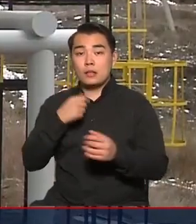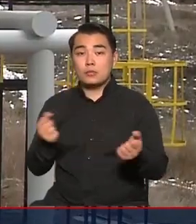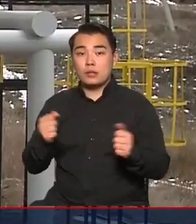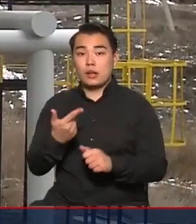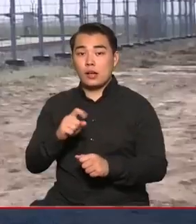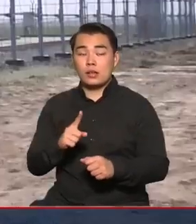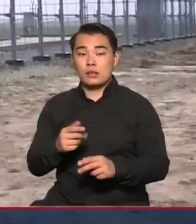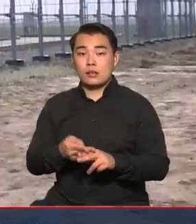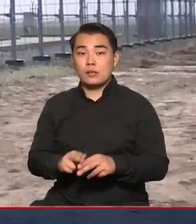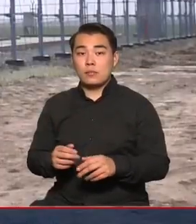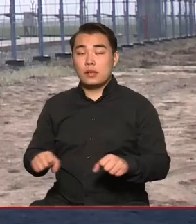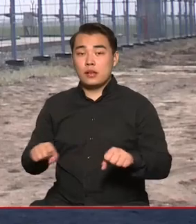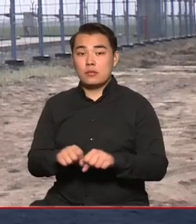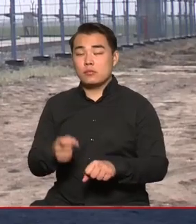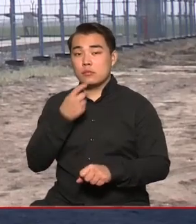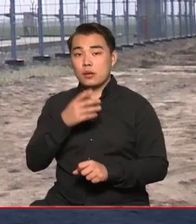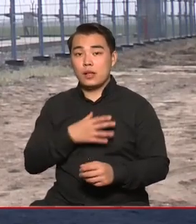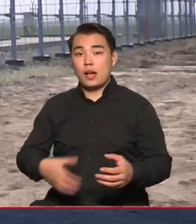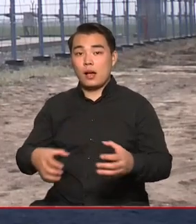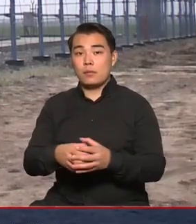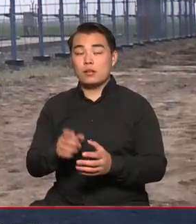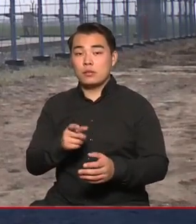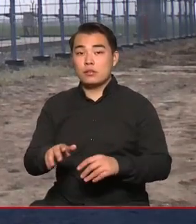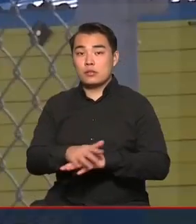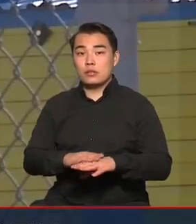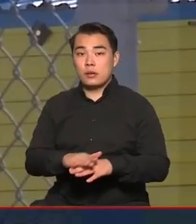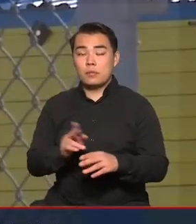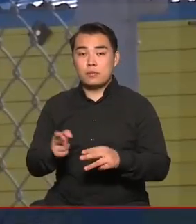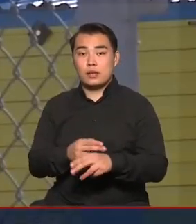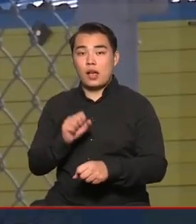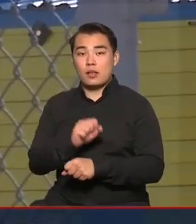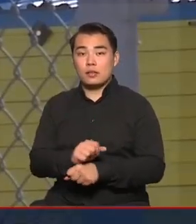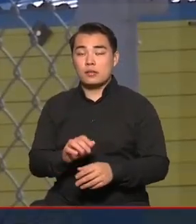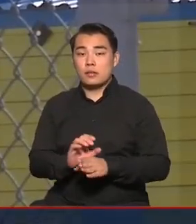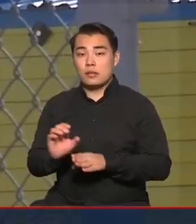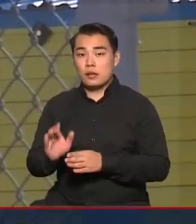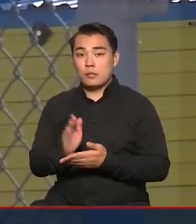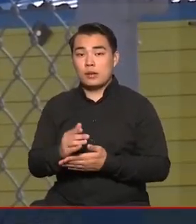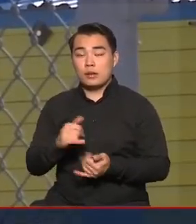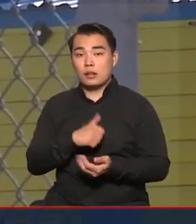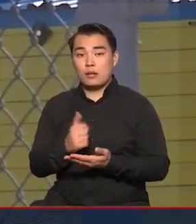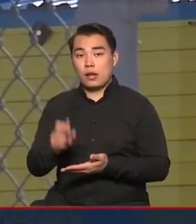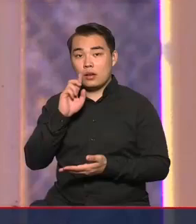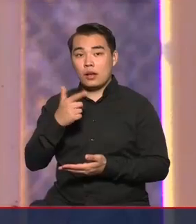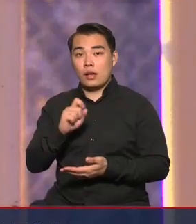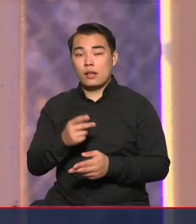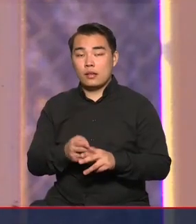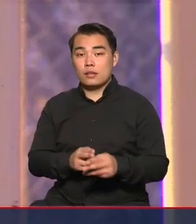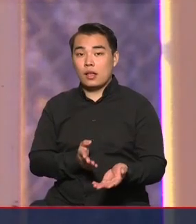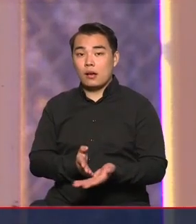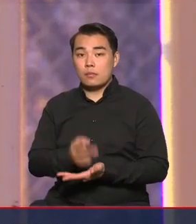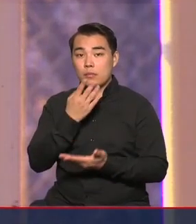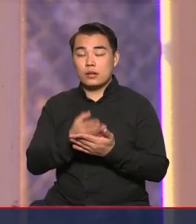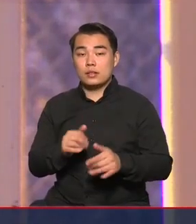газ тасымалдау қиынға түсуде, компания тұрғындарға көгілдір отын үздіксіз жеткізіп отыр. Мемлекет басшысы газ саласын кешенді